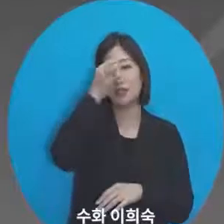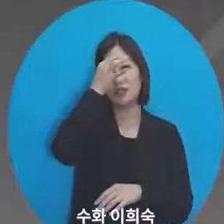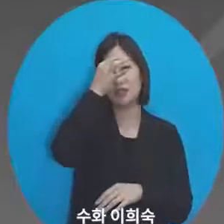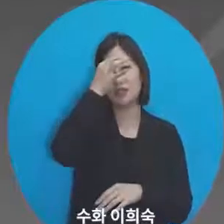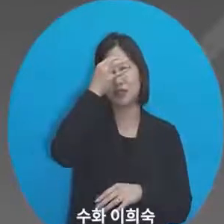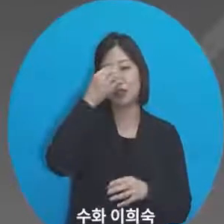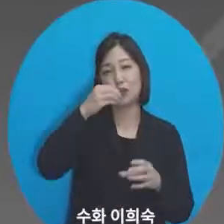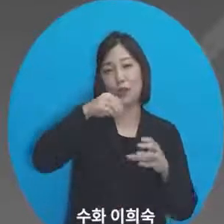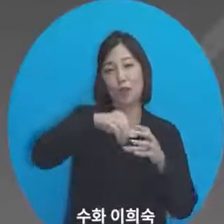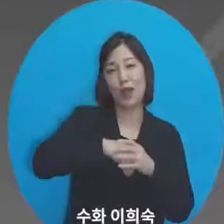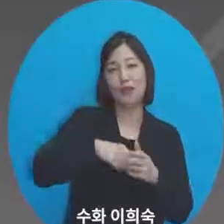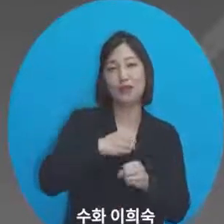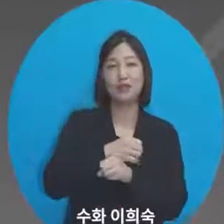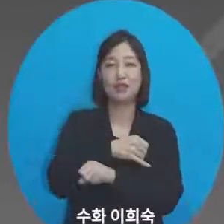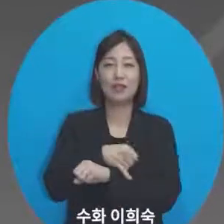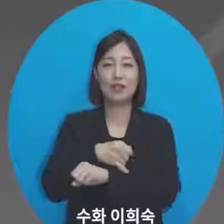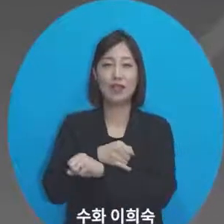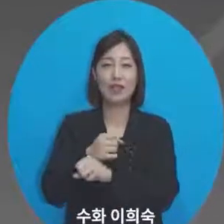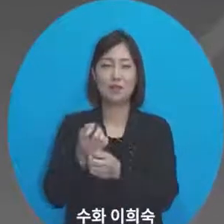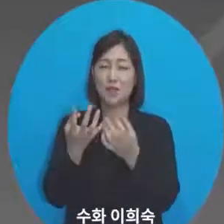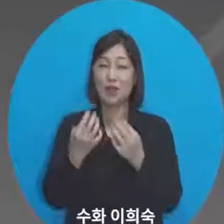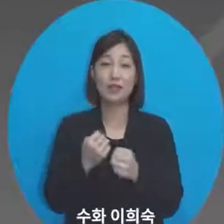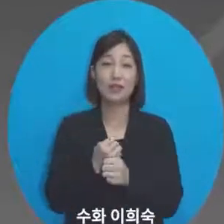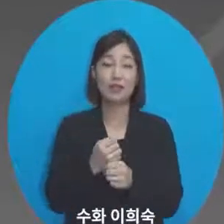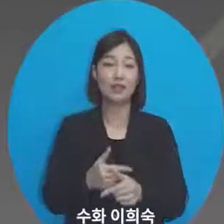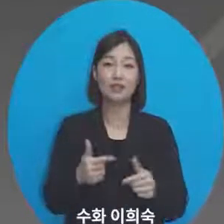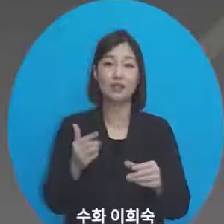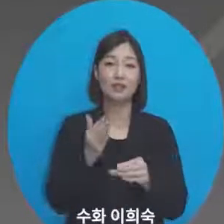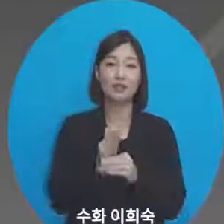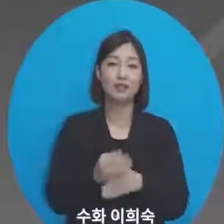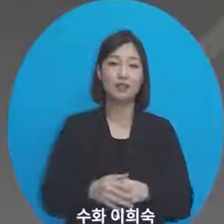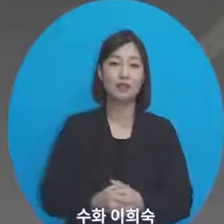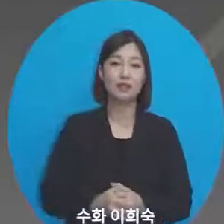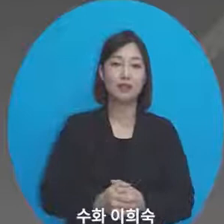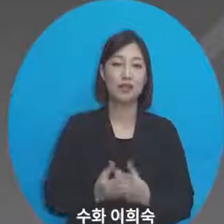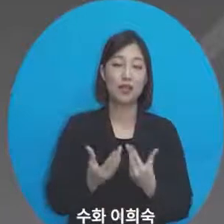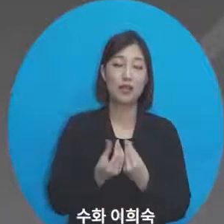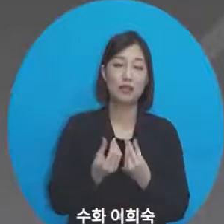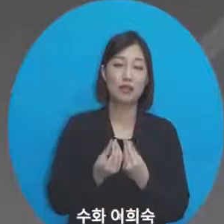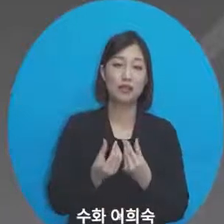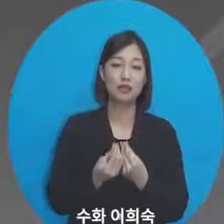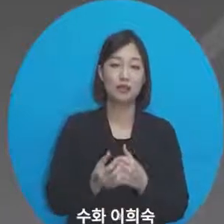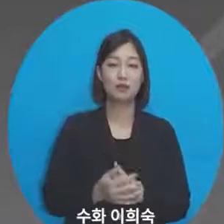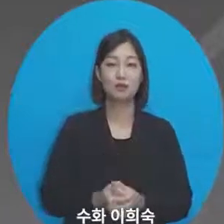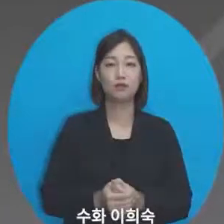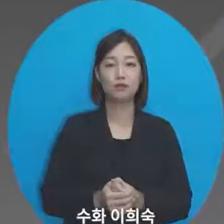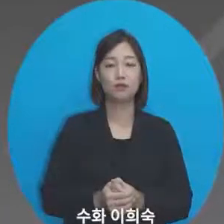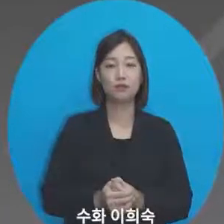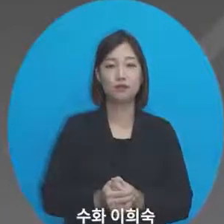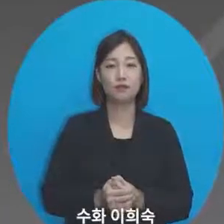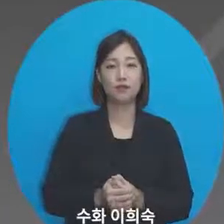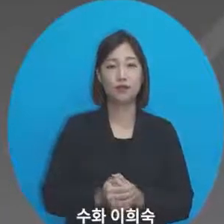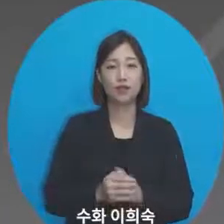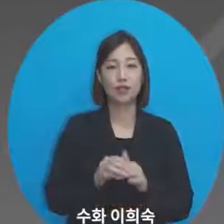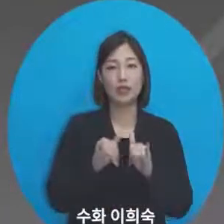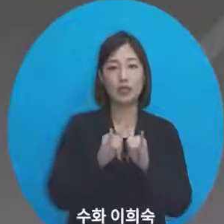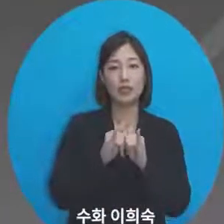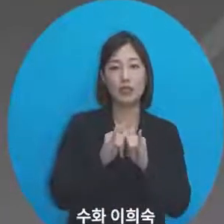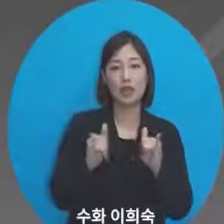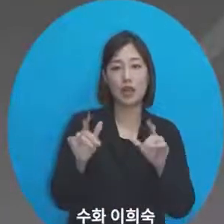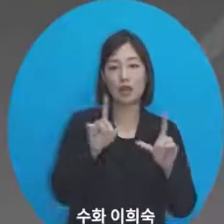기술들이 쓰이고 있는데요. 이를테면 보호구역 내에 사람의 수를 카운팅하여서